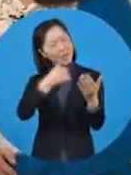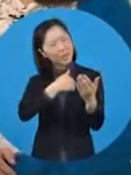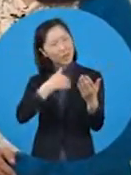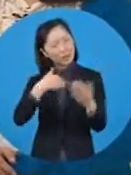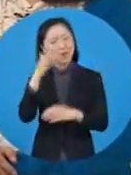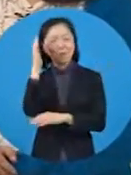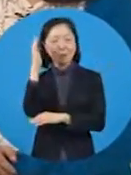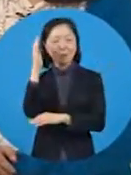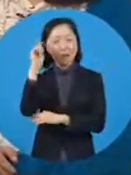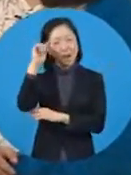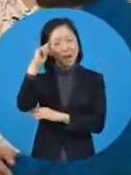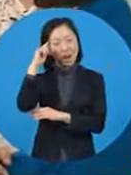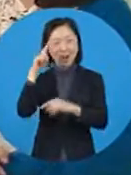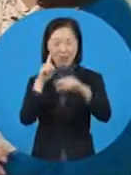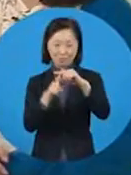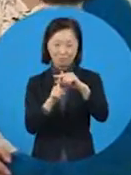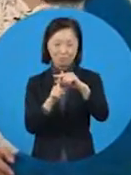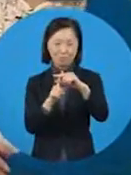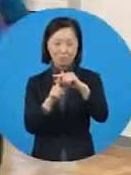ないか、そういったことも考えています。